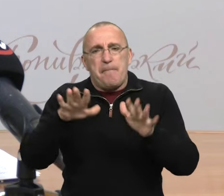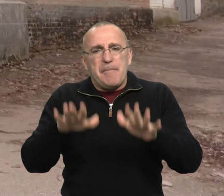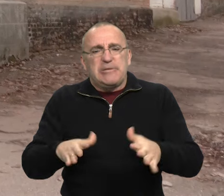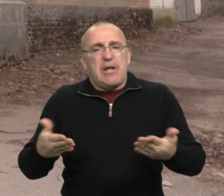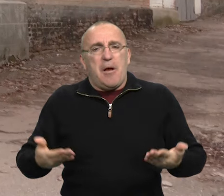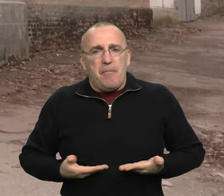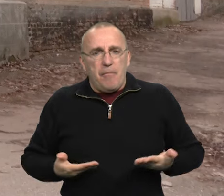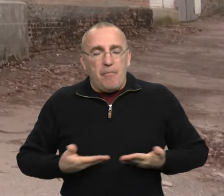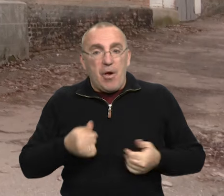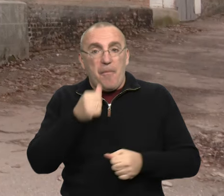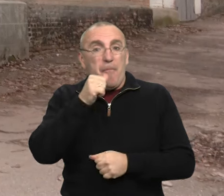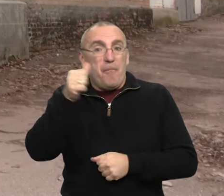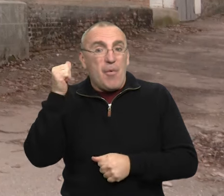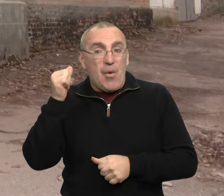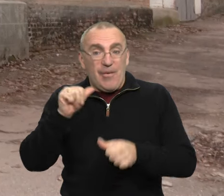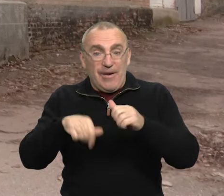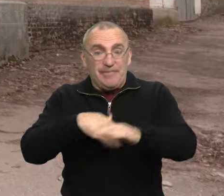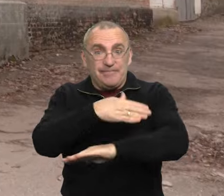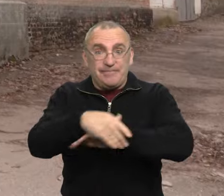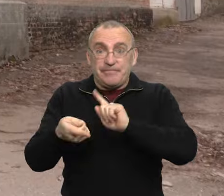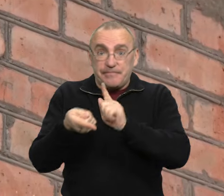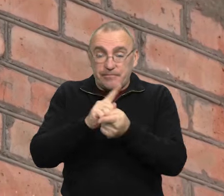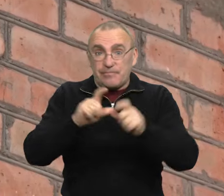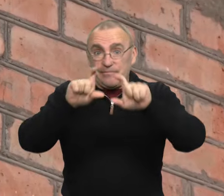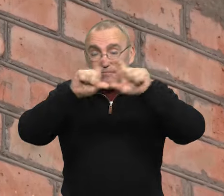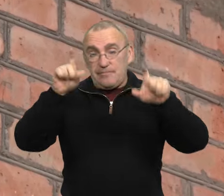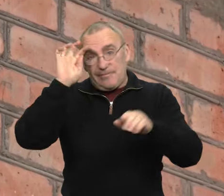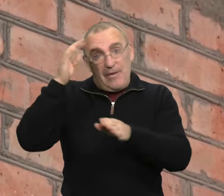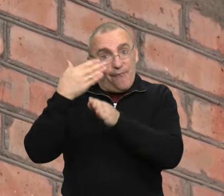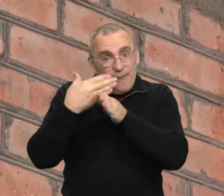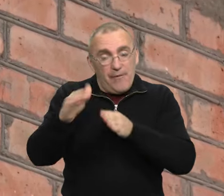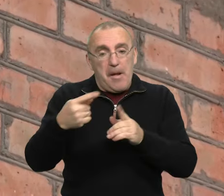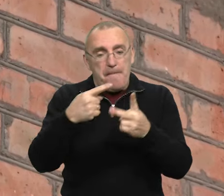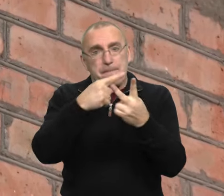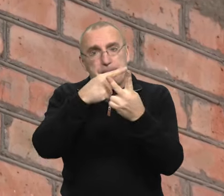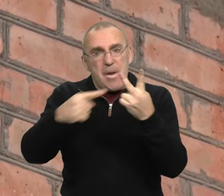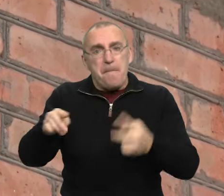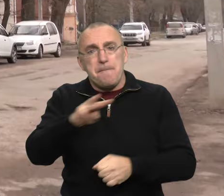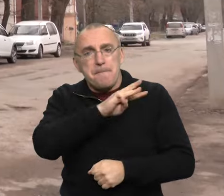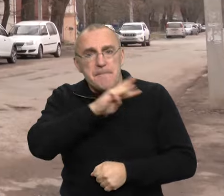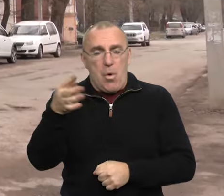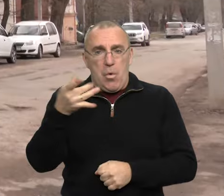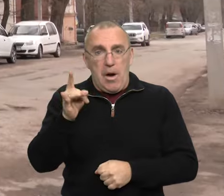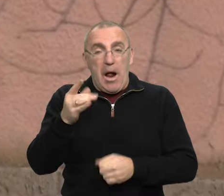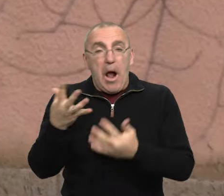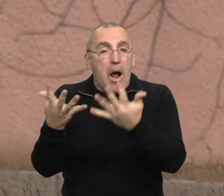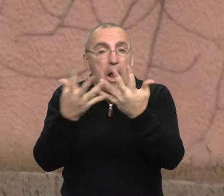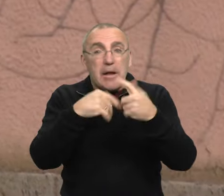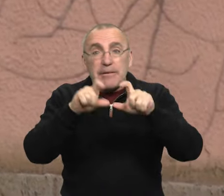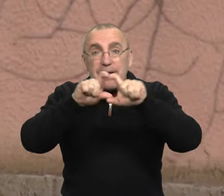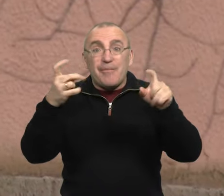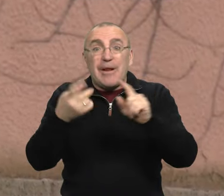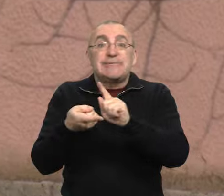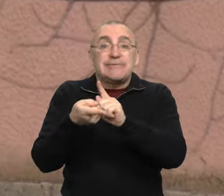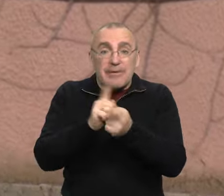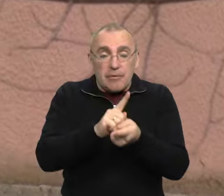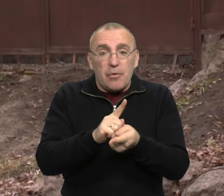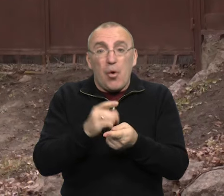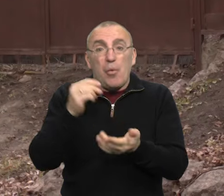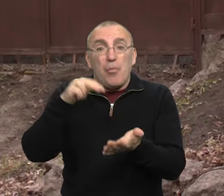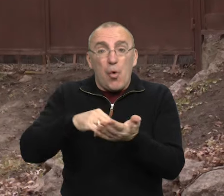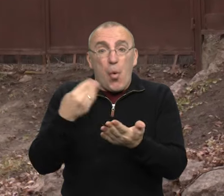проживання каже минулоріч на заміну адресних табличок з міського бюджету витратили 1 мльни грвень кількість табличок Які ще треба замінити